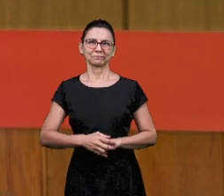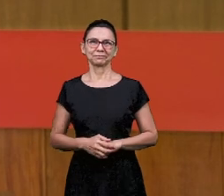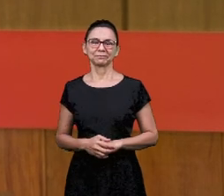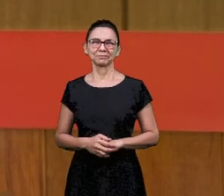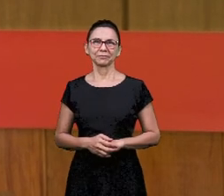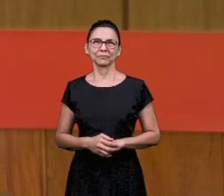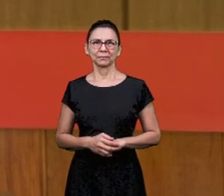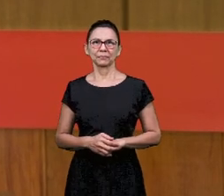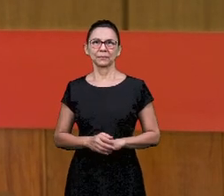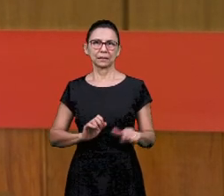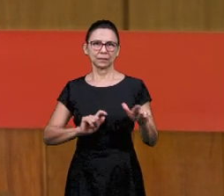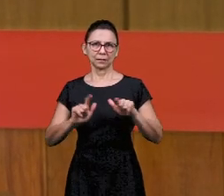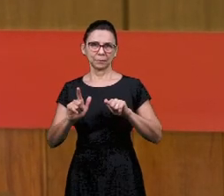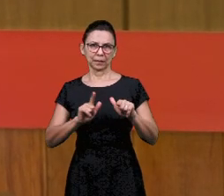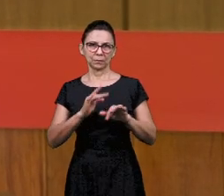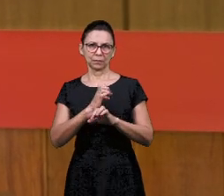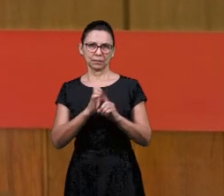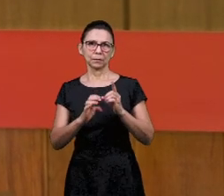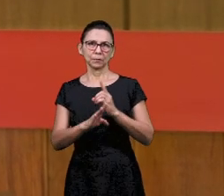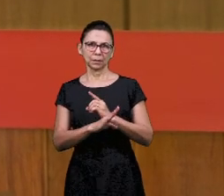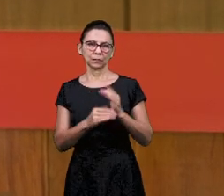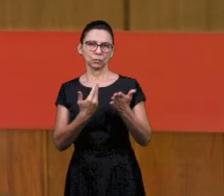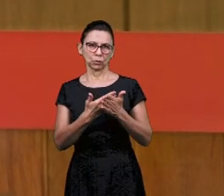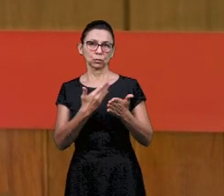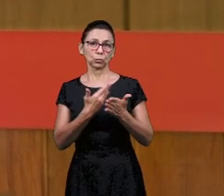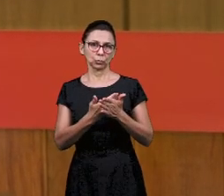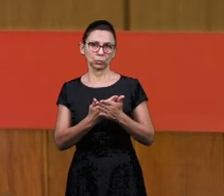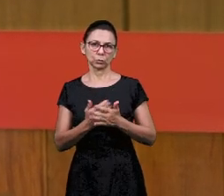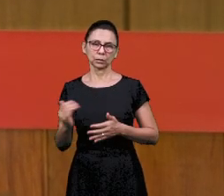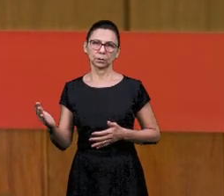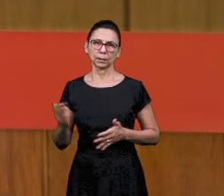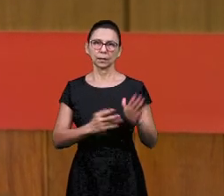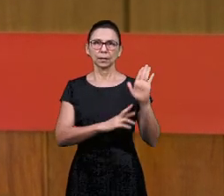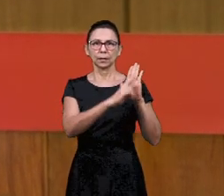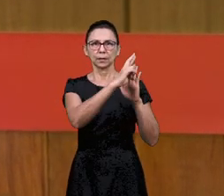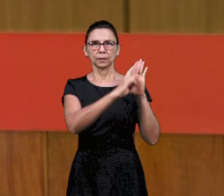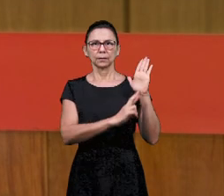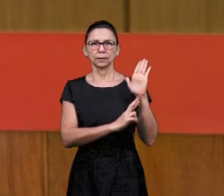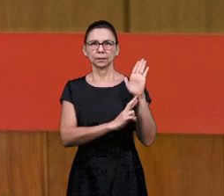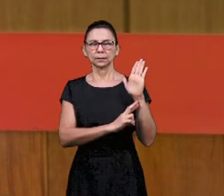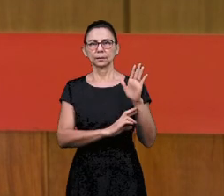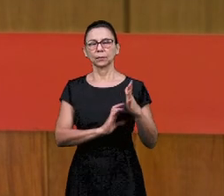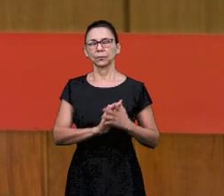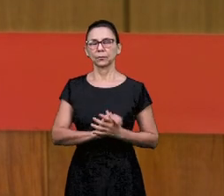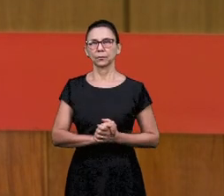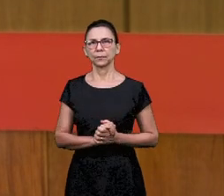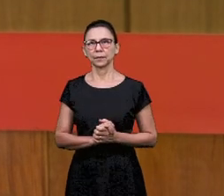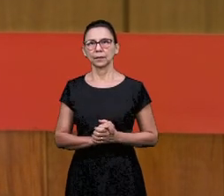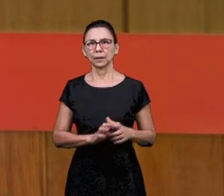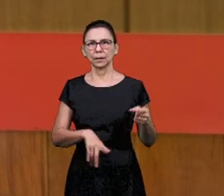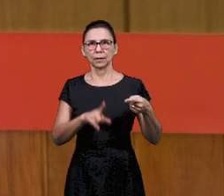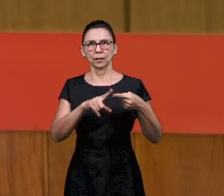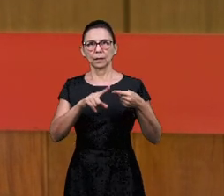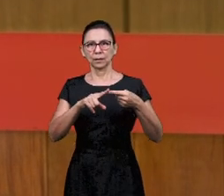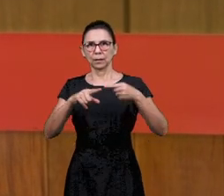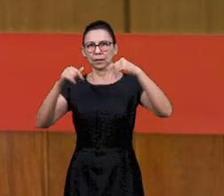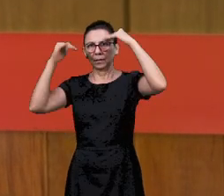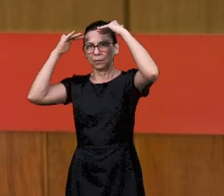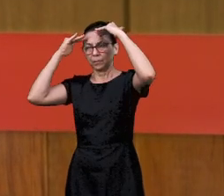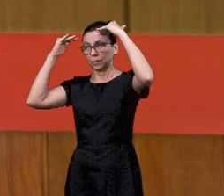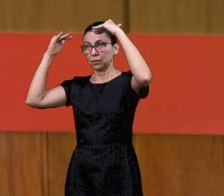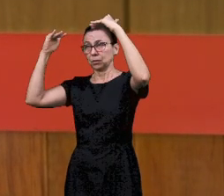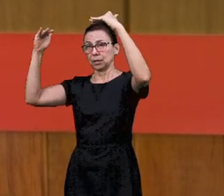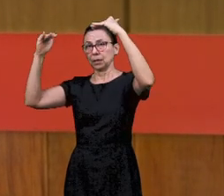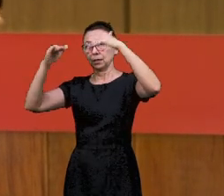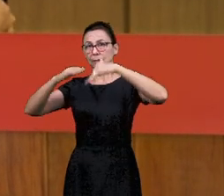ce travail. Mais ici, nous avons le suivant, la relation. Primeiro, na obediência. Nós vemos aqui, no